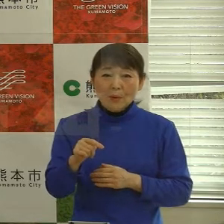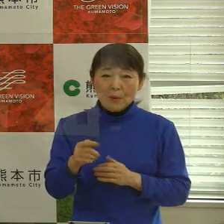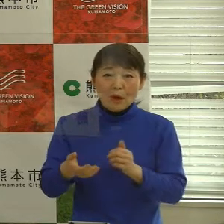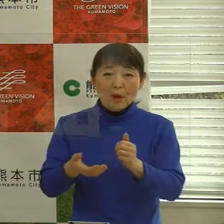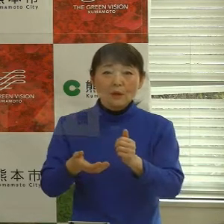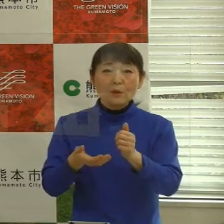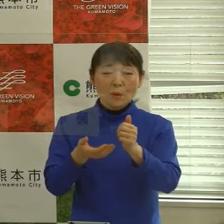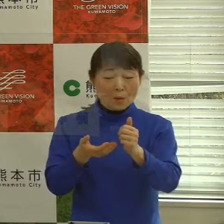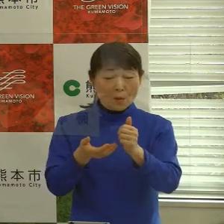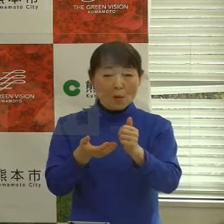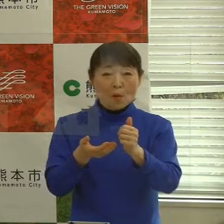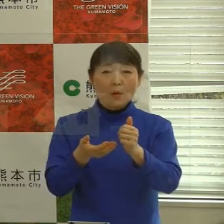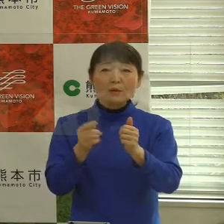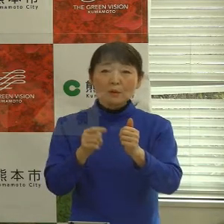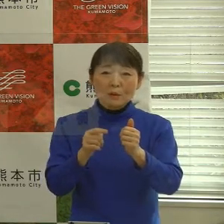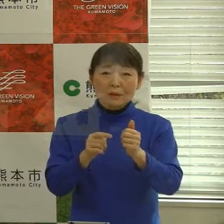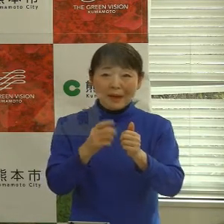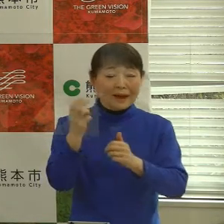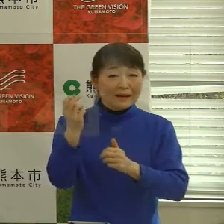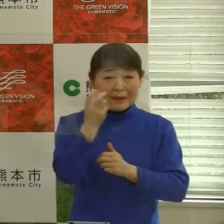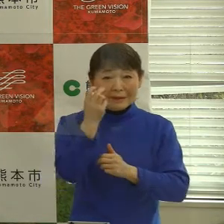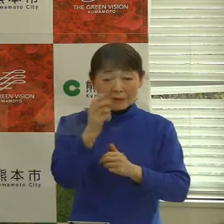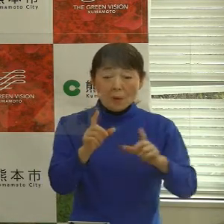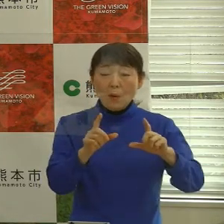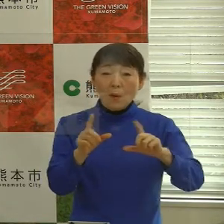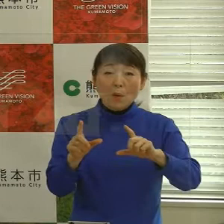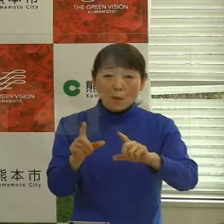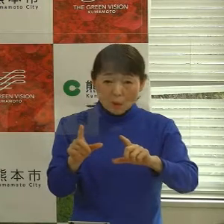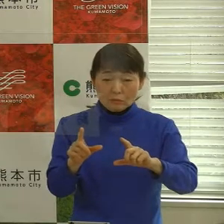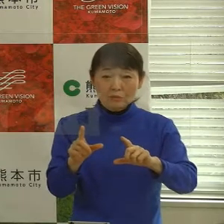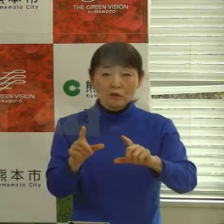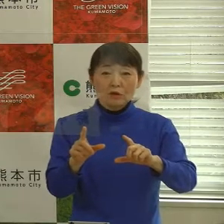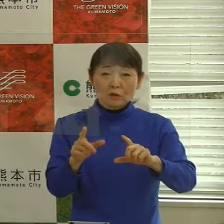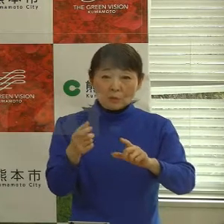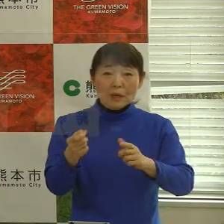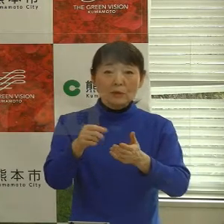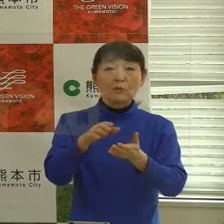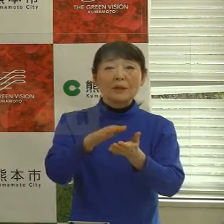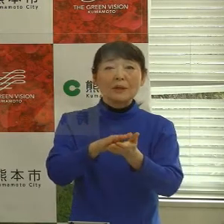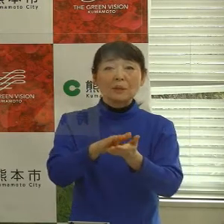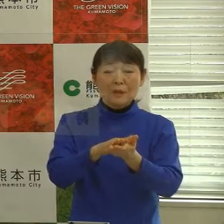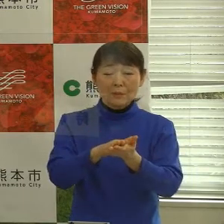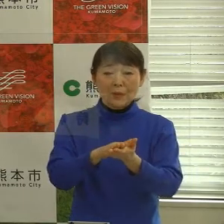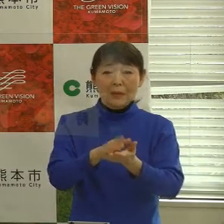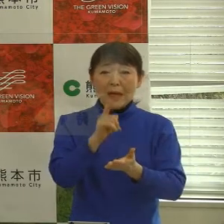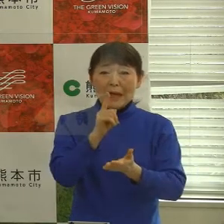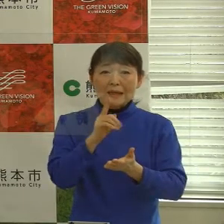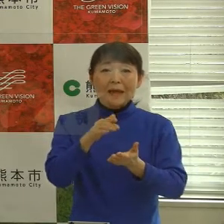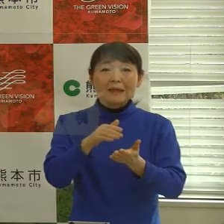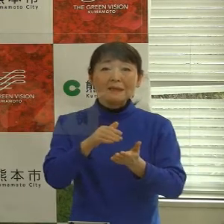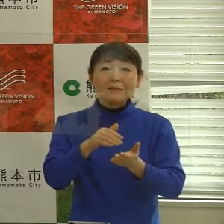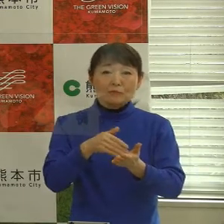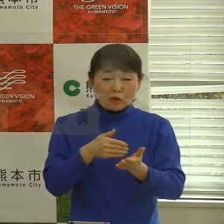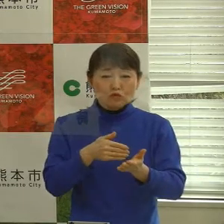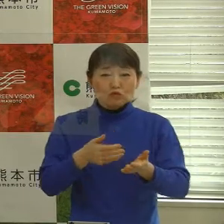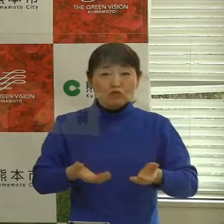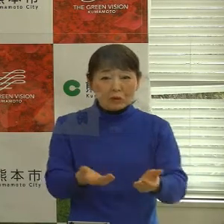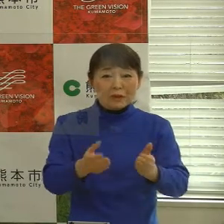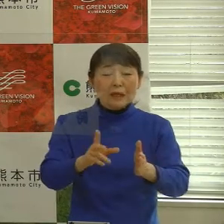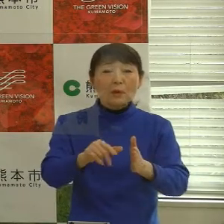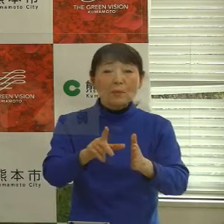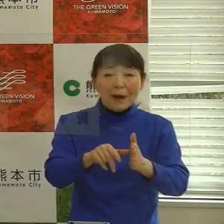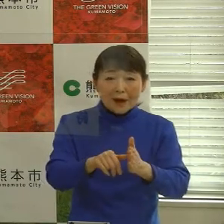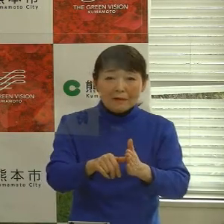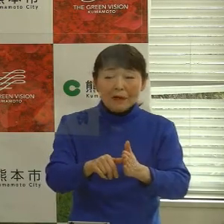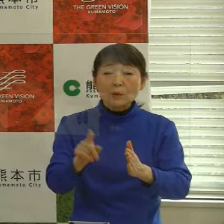枠組みで、検証並びに報告というのが、されていきます。今回の内密出産の場合は、ど